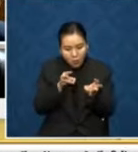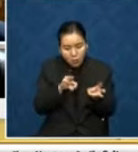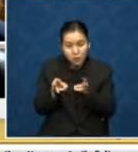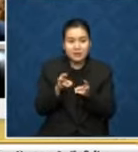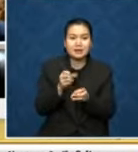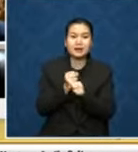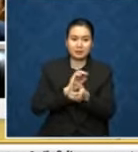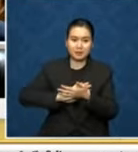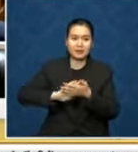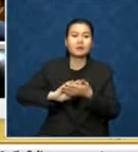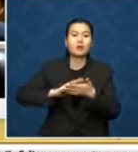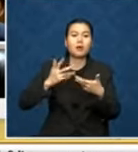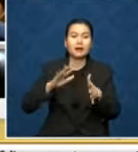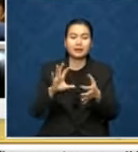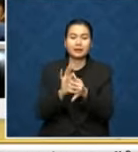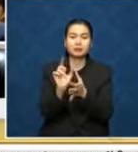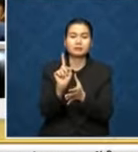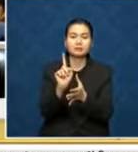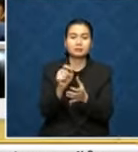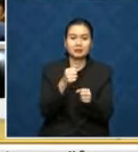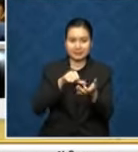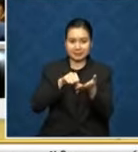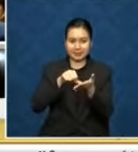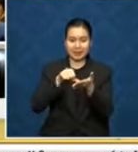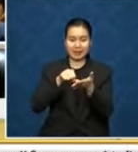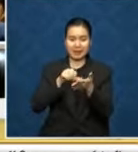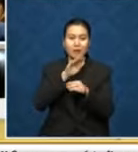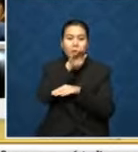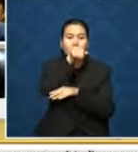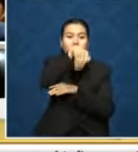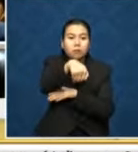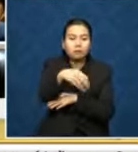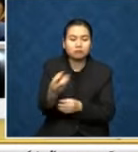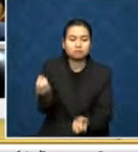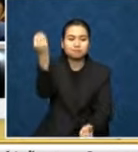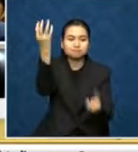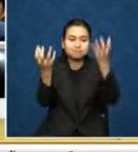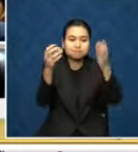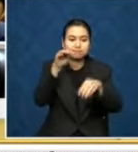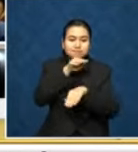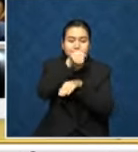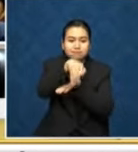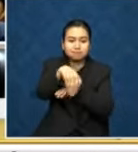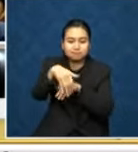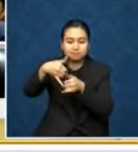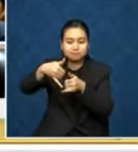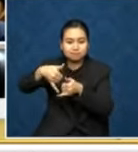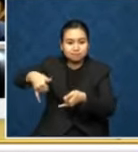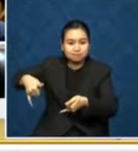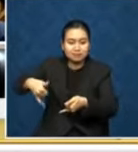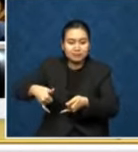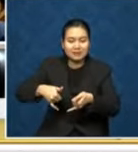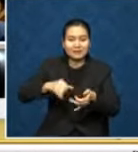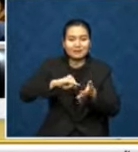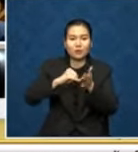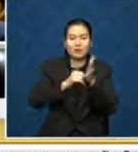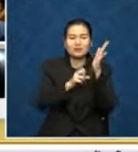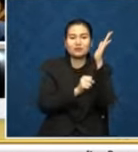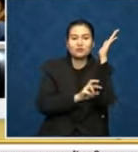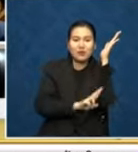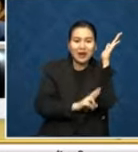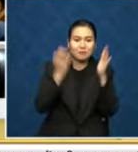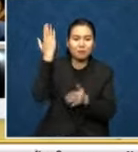มาเรียบร้อยแล้วนั่นก็คือในเรื่องของการแก้ปัญหาช้างป่าเนื่องจากว่าที่จังหวัดสุราษฎร์ธานีนะครับเมื่อวันซืน